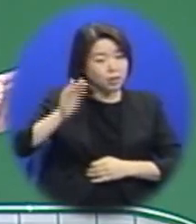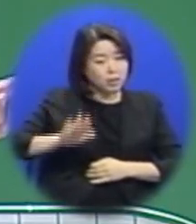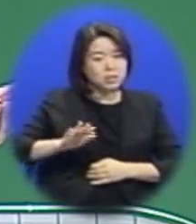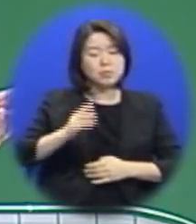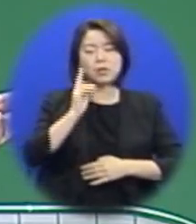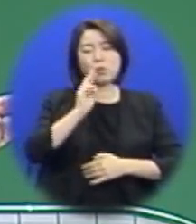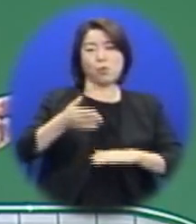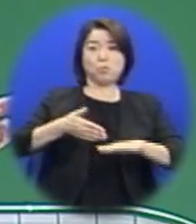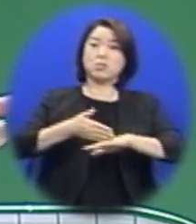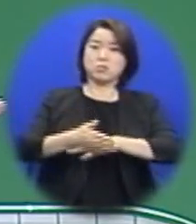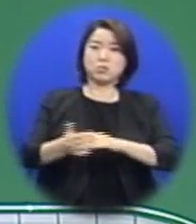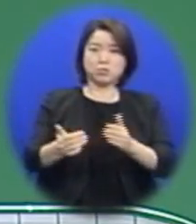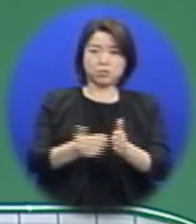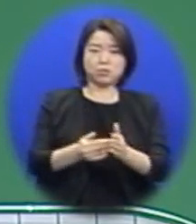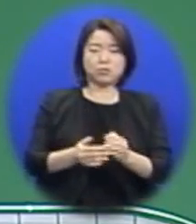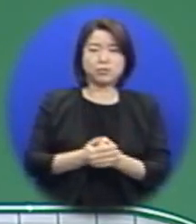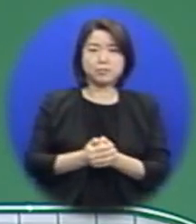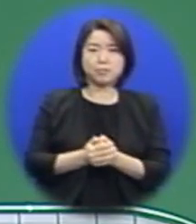너무 늦었어요.